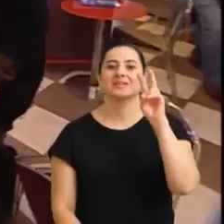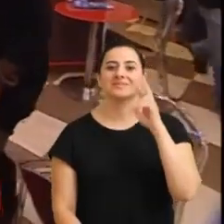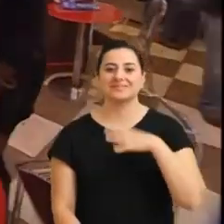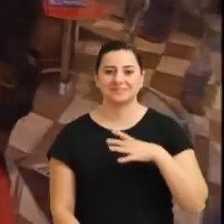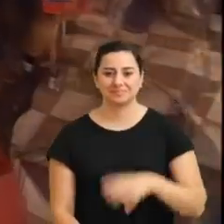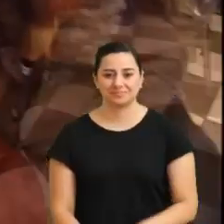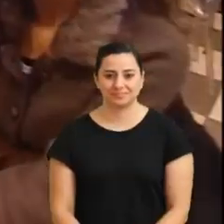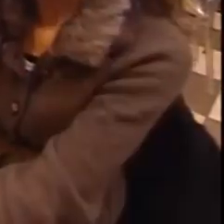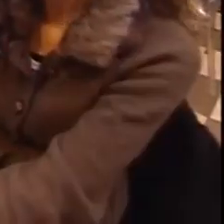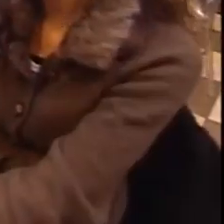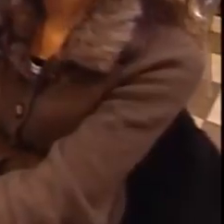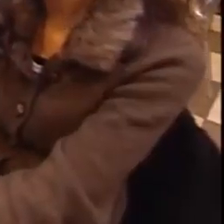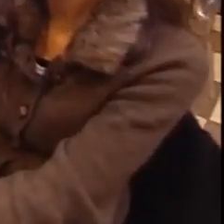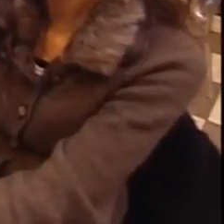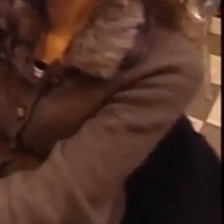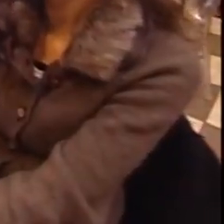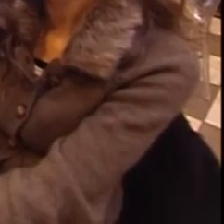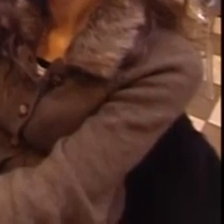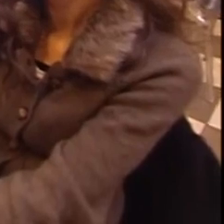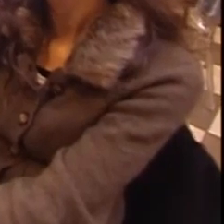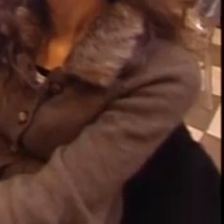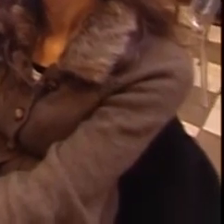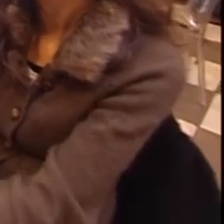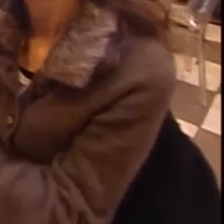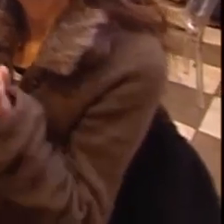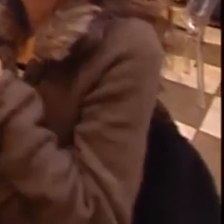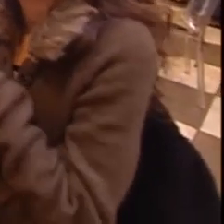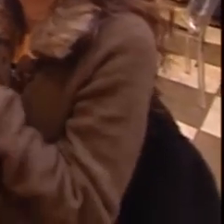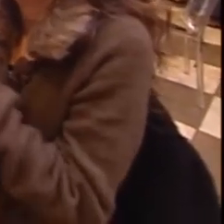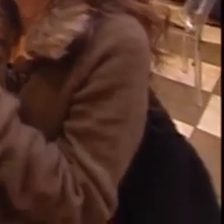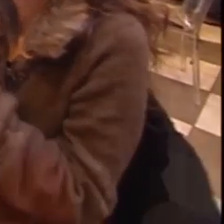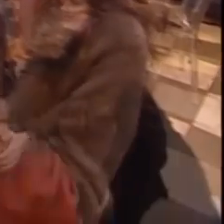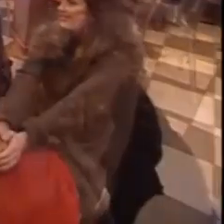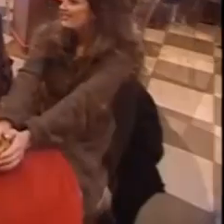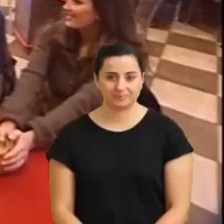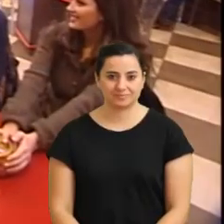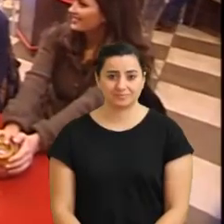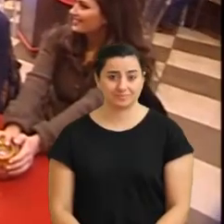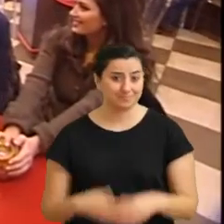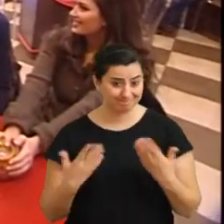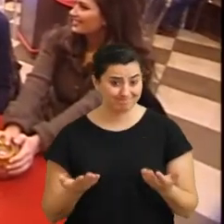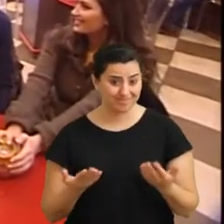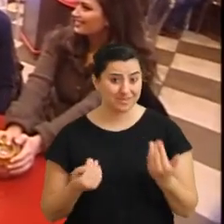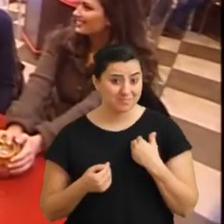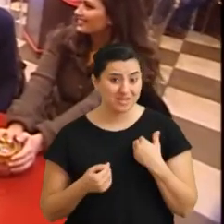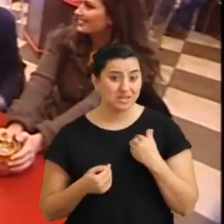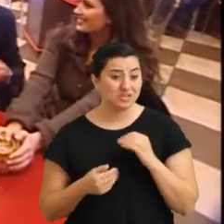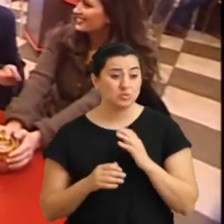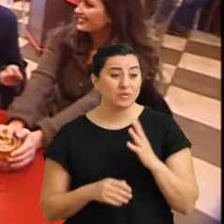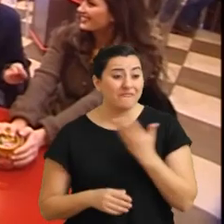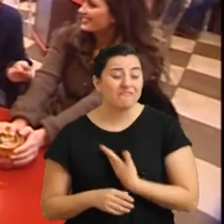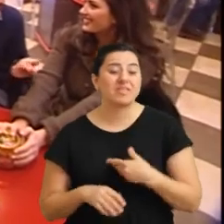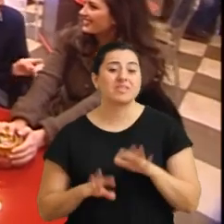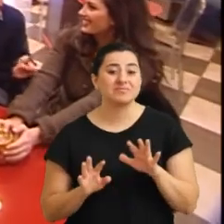miyiz? Havada soğuk ama ısınacağız şimdi. Isınacağız. Ya aslında ben çok sevmem. Daha